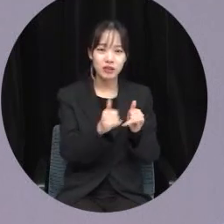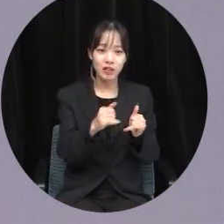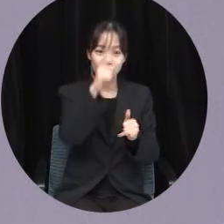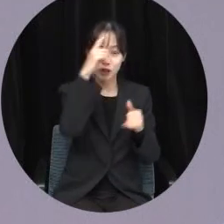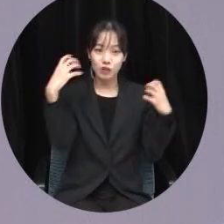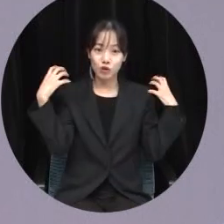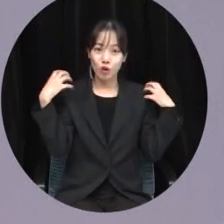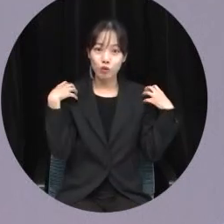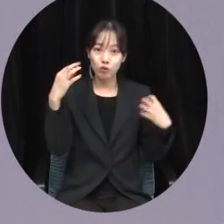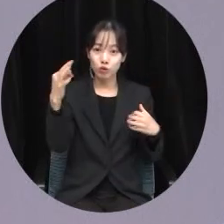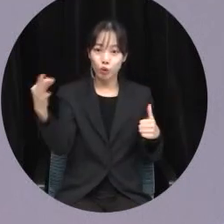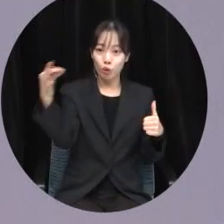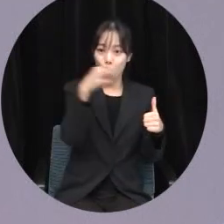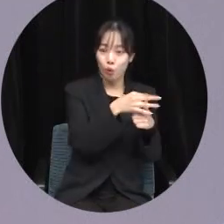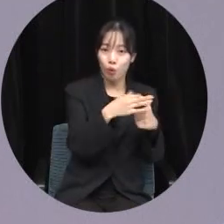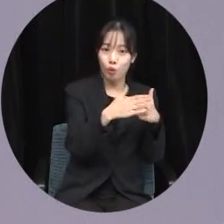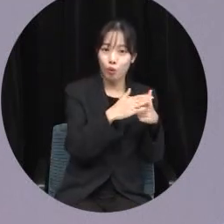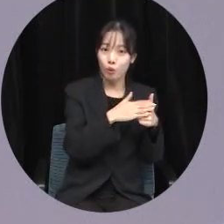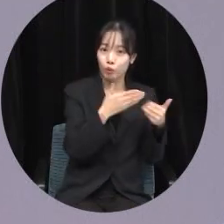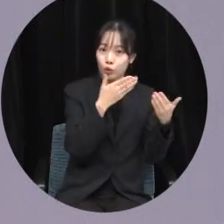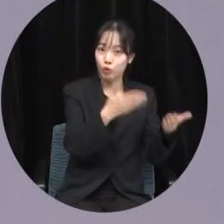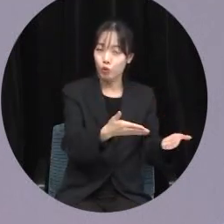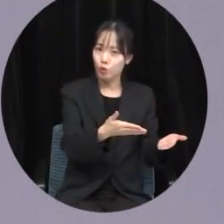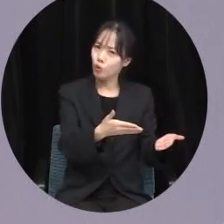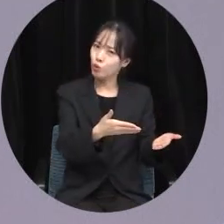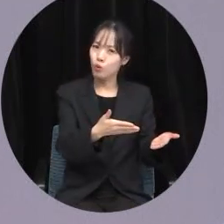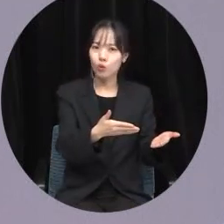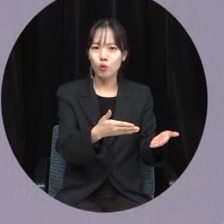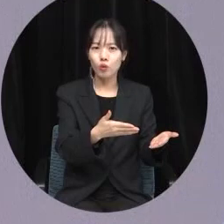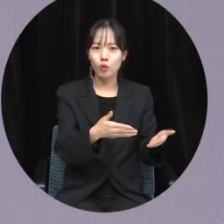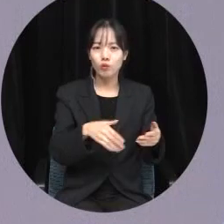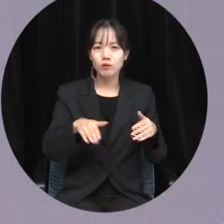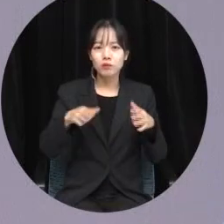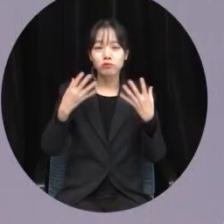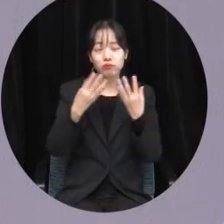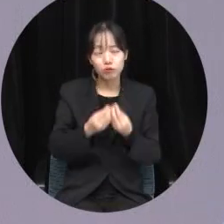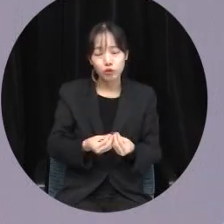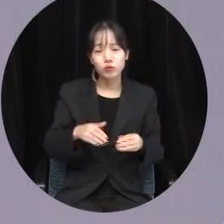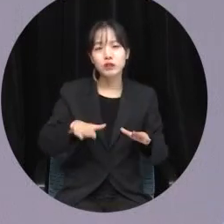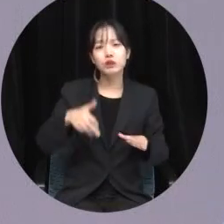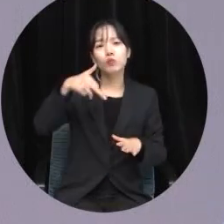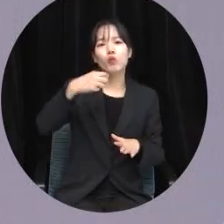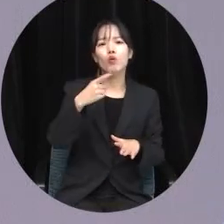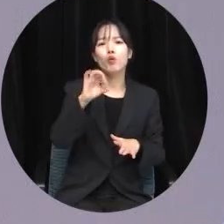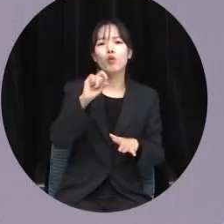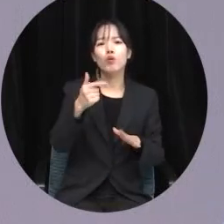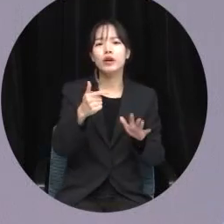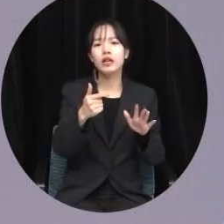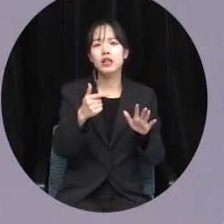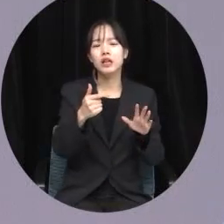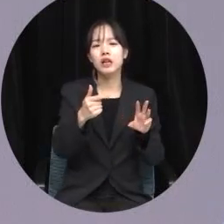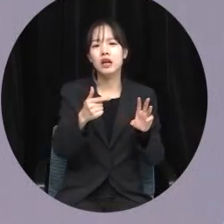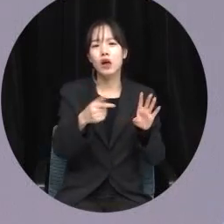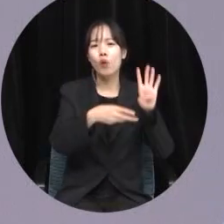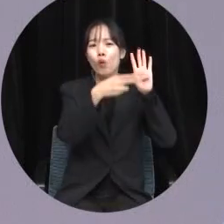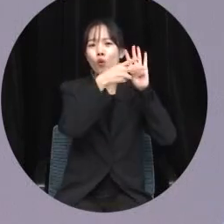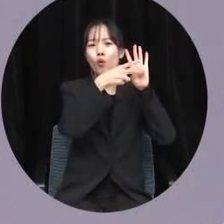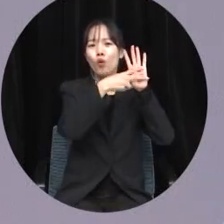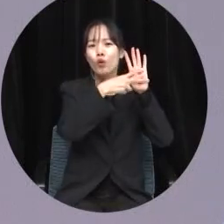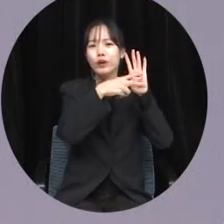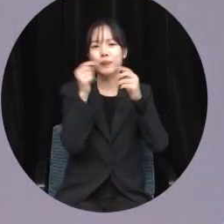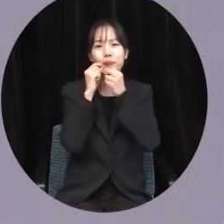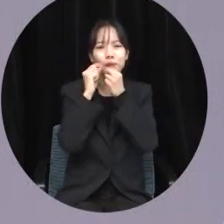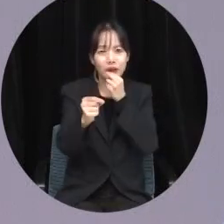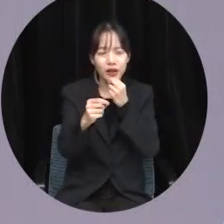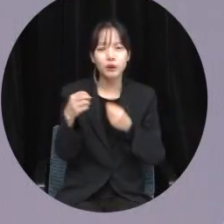그렇게 따지면 지금 많이 이제 얘기되고 있는 코인 사기라든지 또는 얼마 전 많은